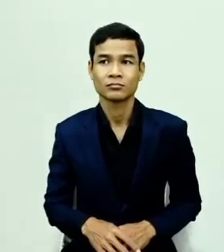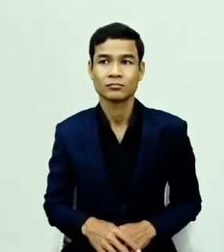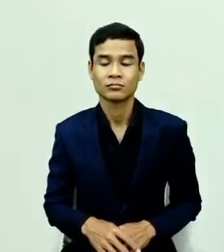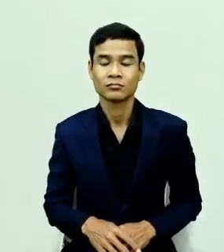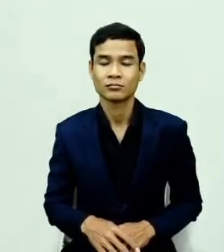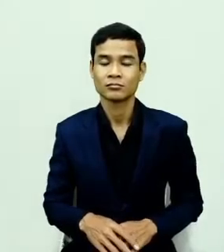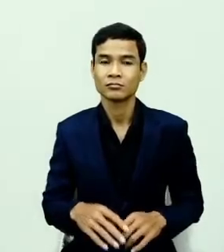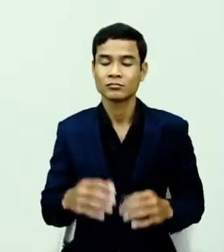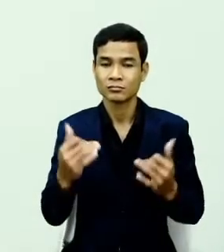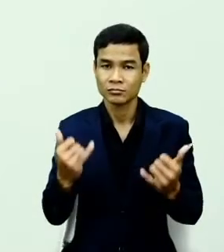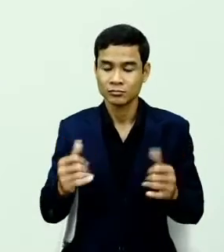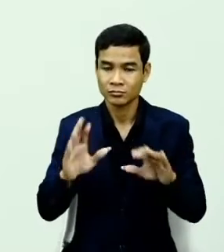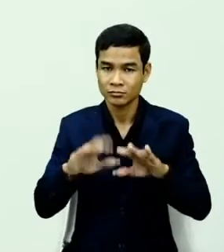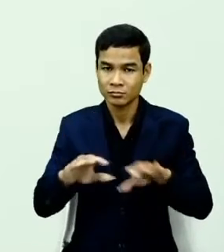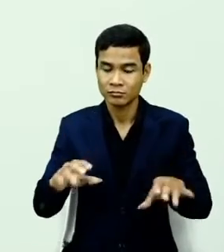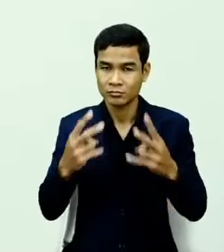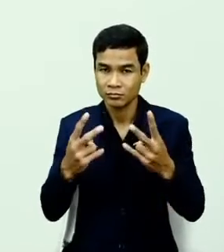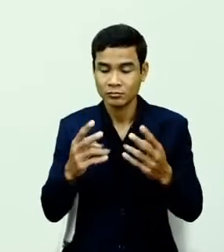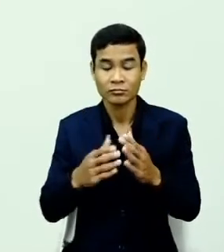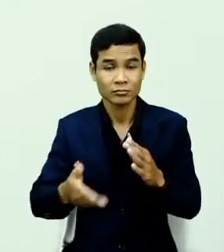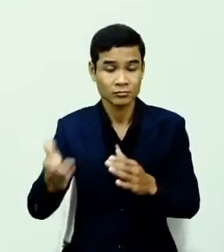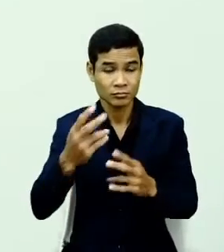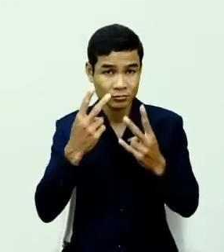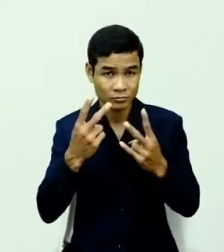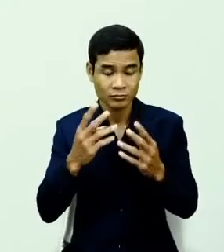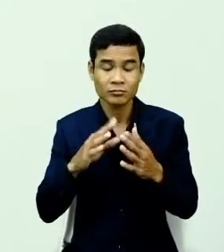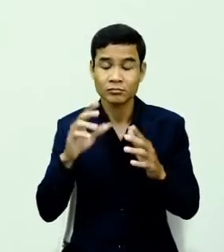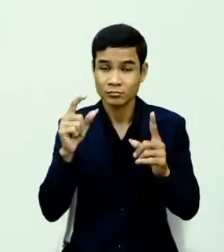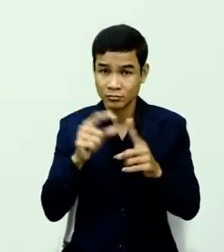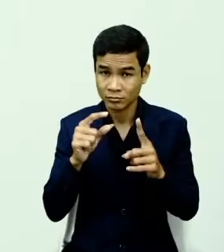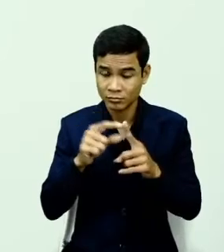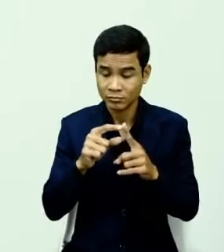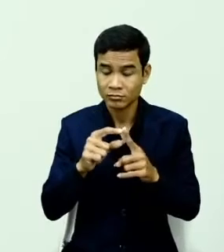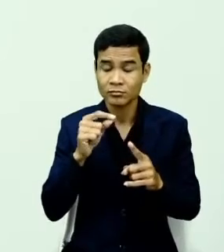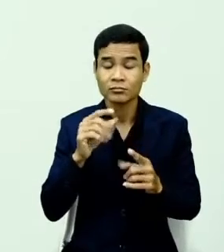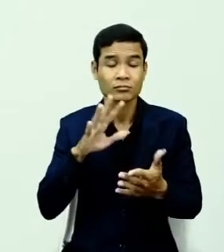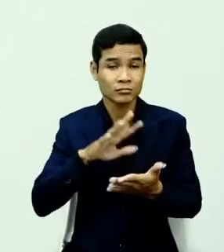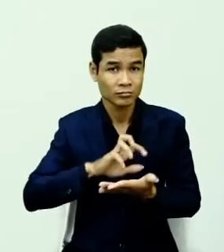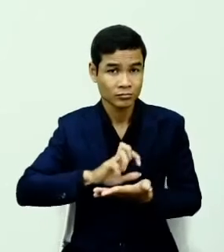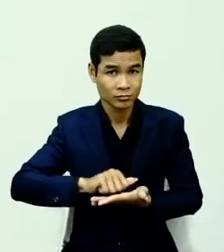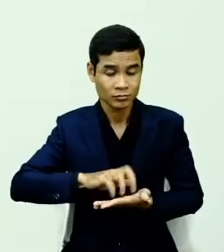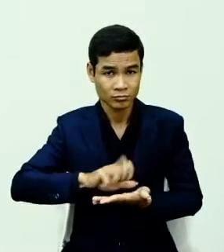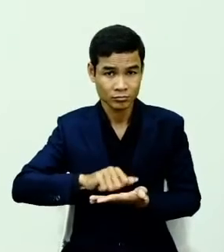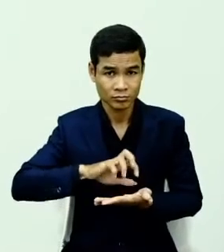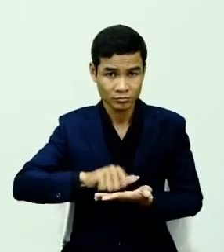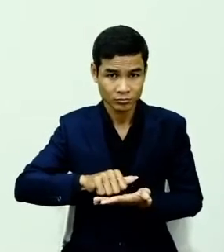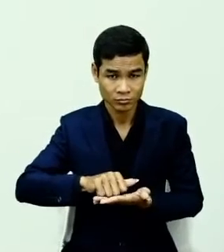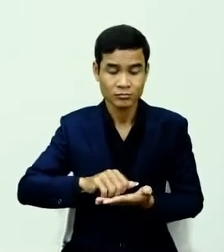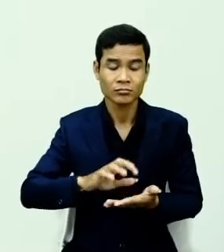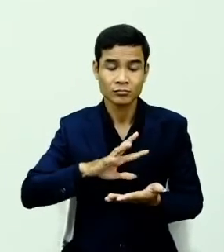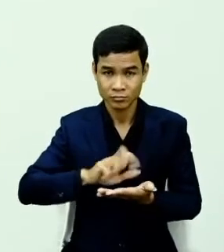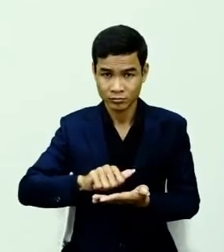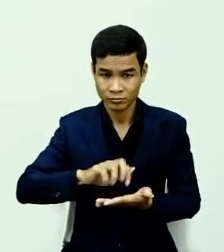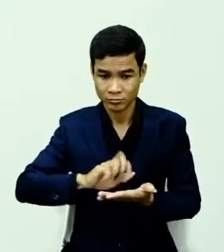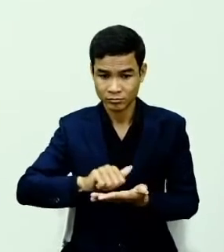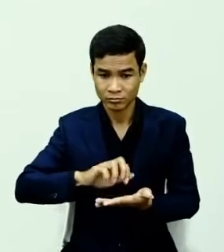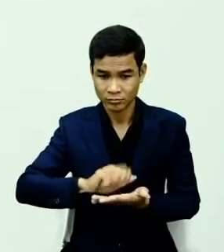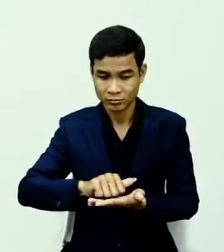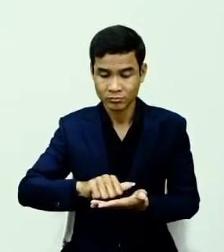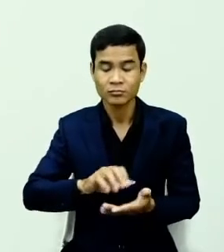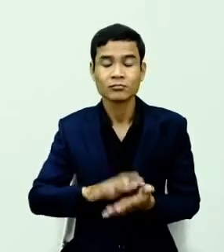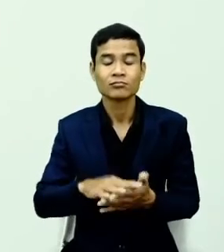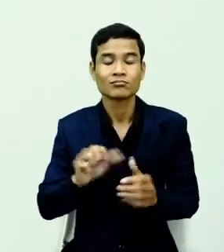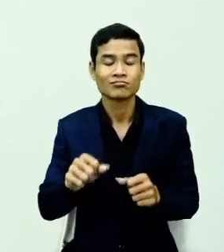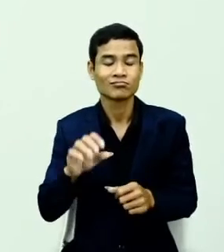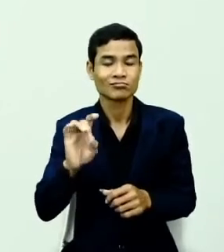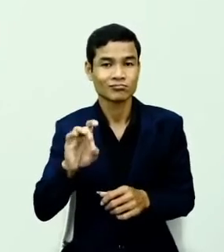ចាតោះឥឡូវនេះកូនផ្ទៀងផ្ទាត់ទាំងអស់គ្នាពាក្យញោមចាញោមគឺមានផ្ចិញជាអ្នកញោចា